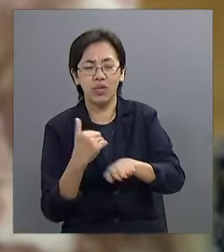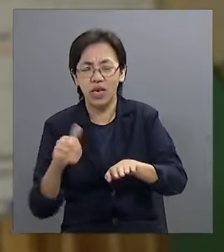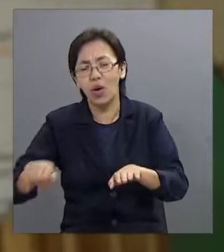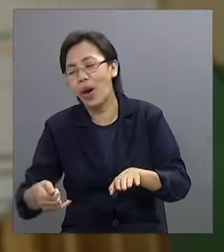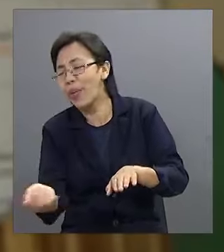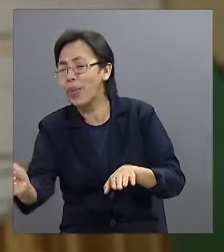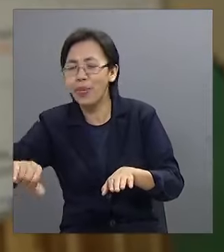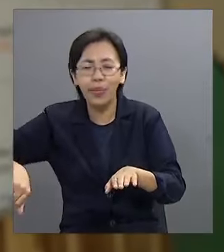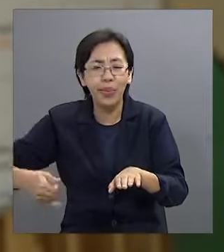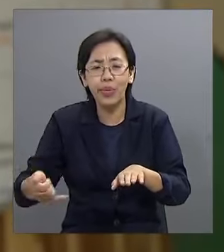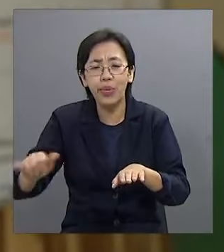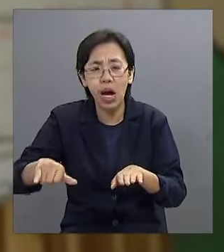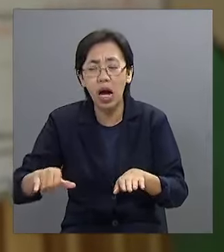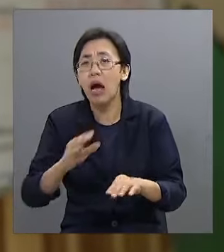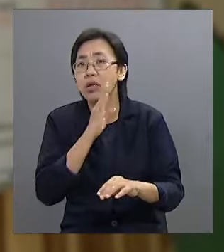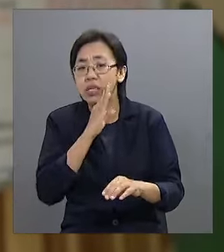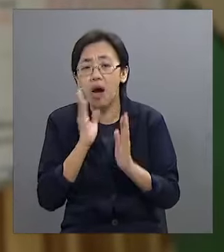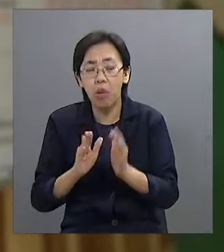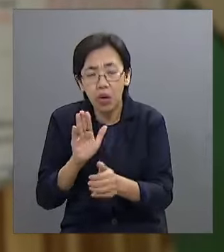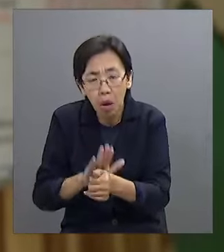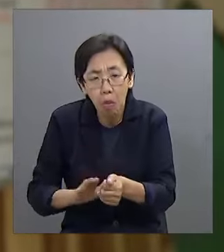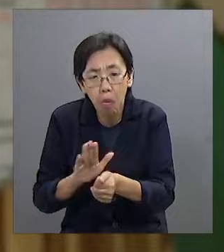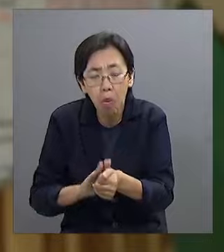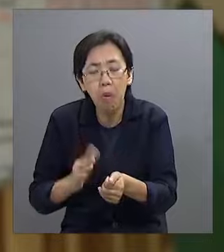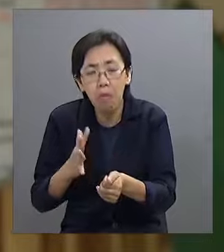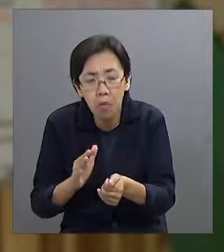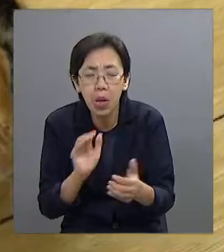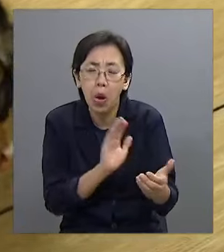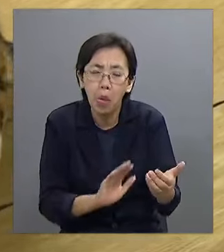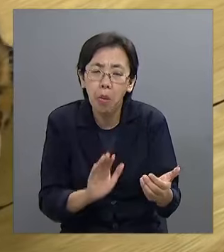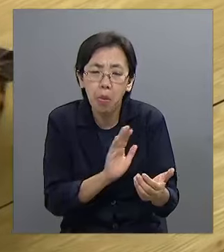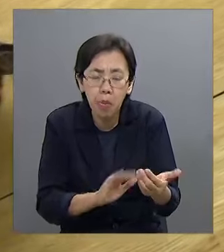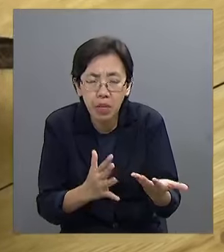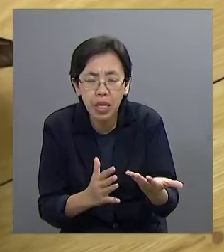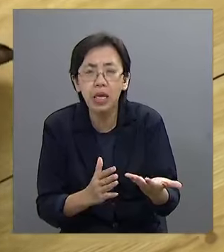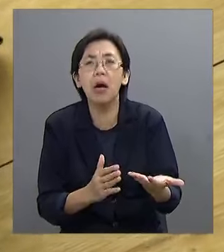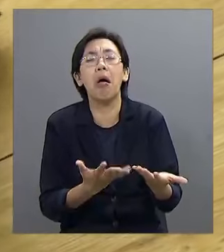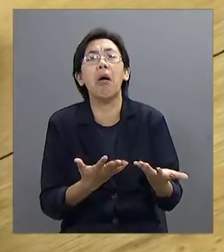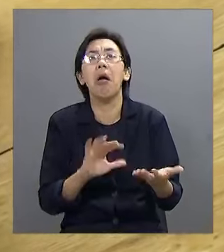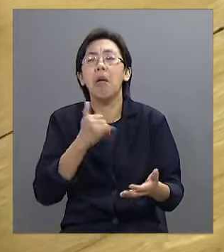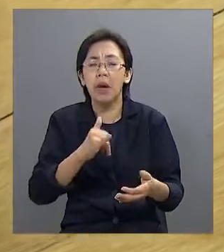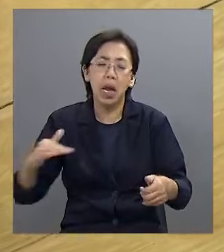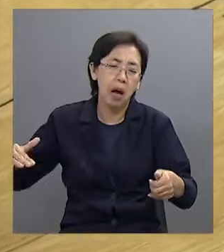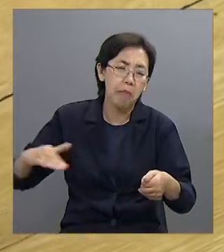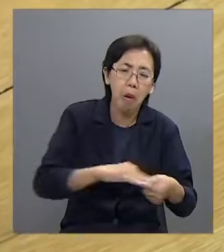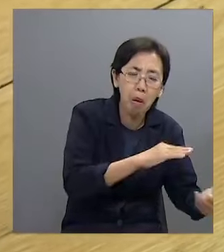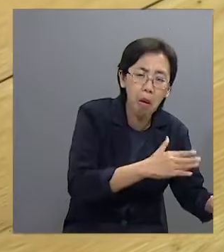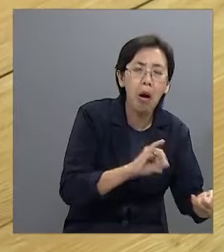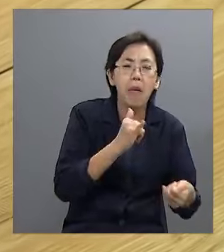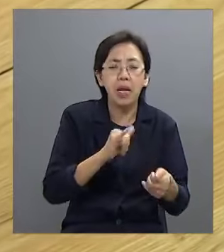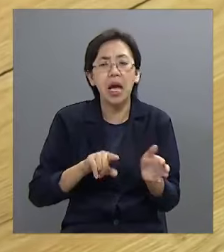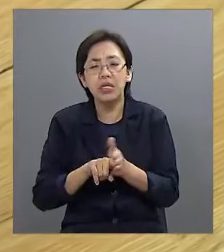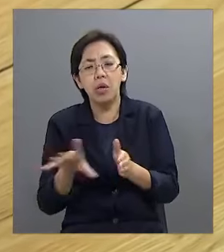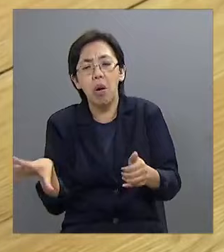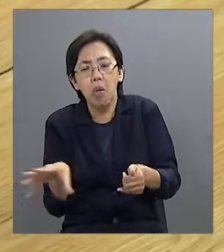ขายังไม่มีบ้านหรือไม่มีคนดูแลเทคแคร์เนี่ยเขาก็จะต้องไม่ถูกรถชนวันนึงเขาก็ต้องไปติดโรคติดต่อเข